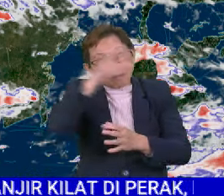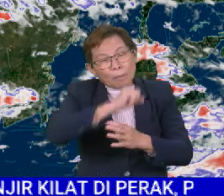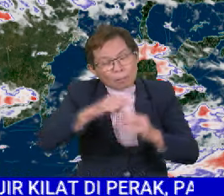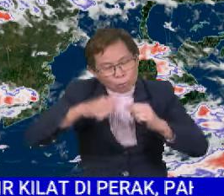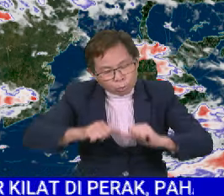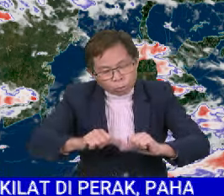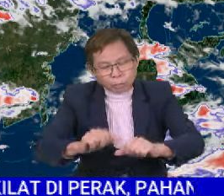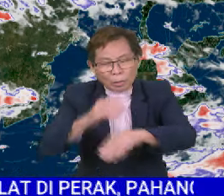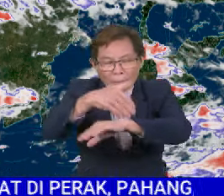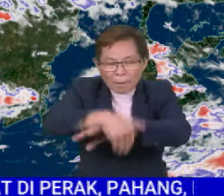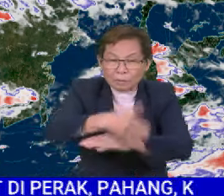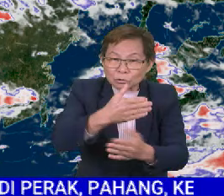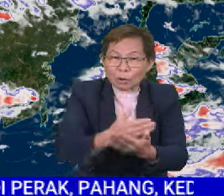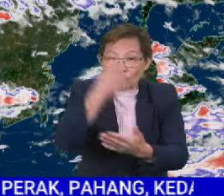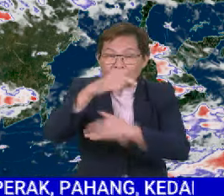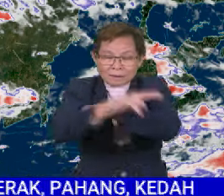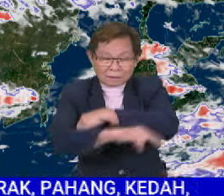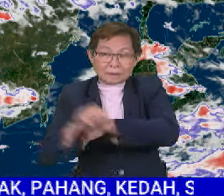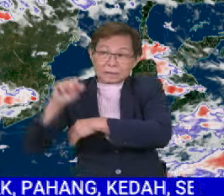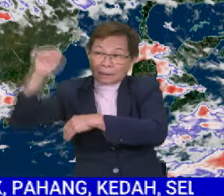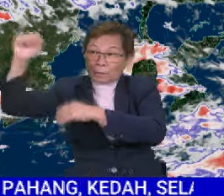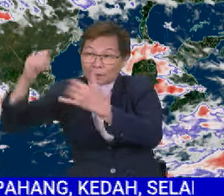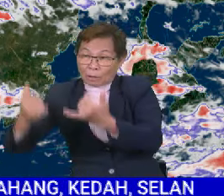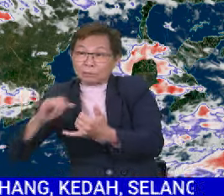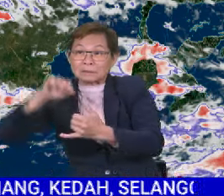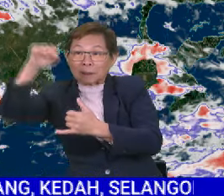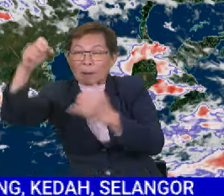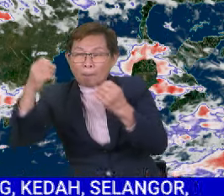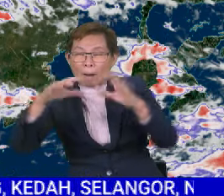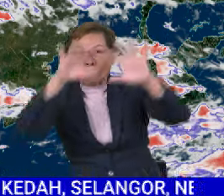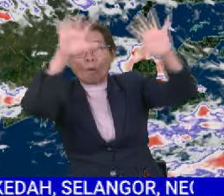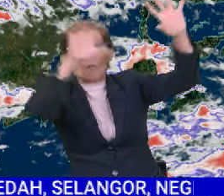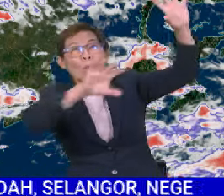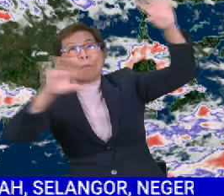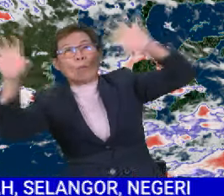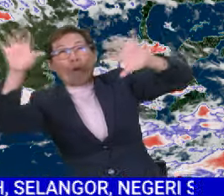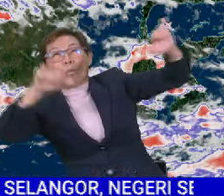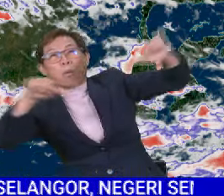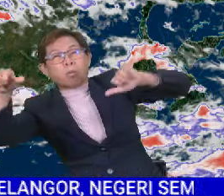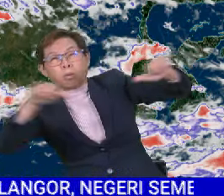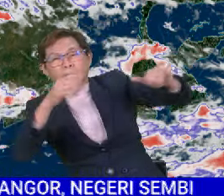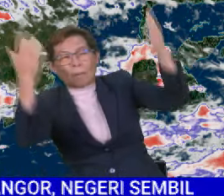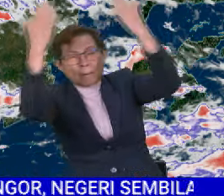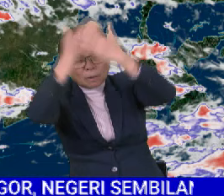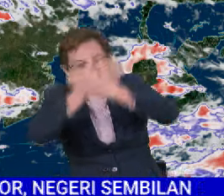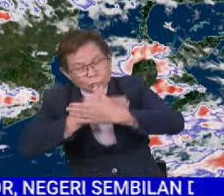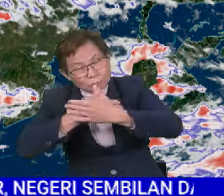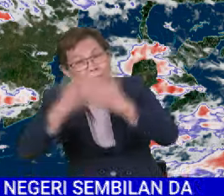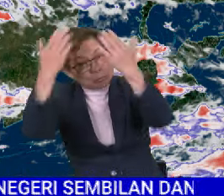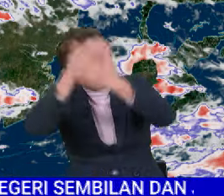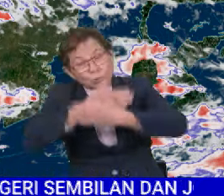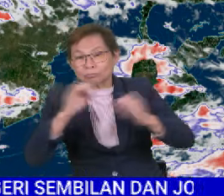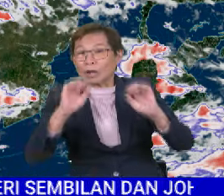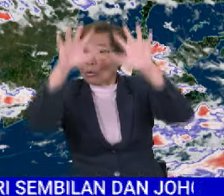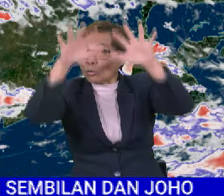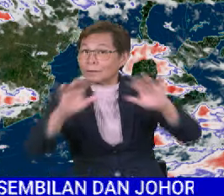sehingga ke lewat malam nanti. Baik, bagi negeri Sabah, pada ketika ini terdapat banyak kelompok awan aktif tetapi ianya sekadar mendung sahaja pada ketika ini, tiada